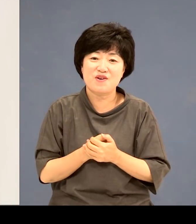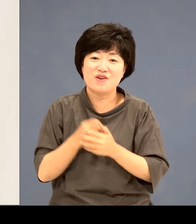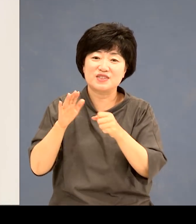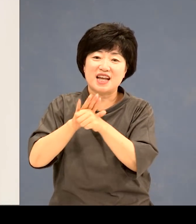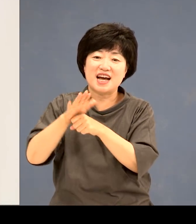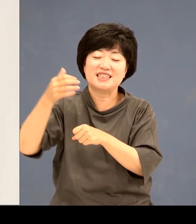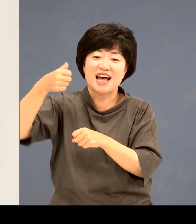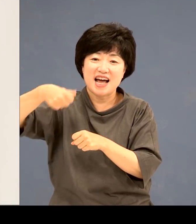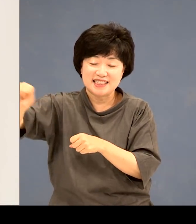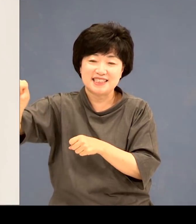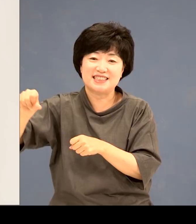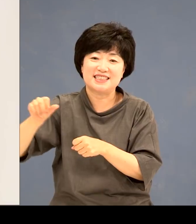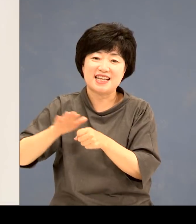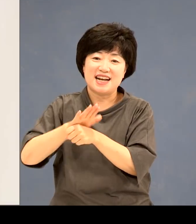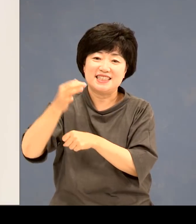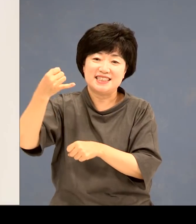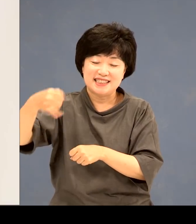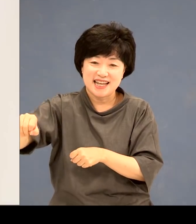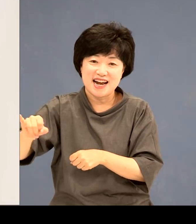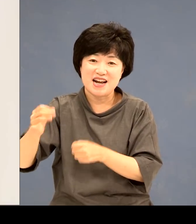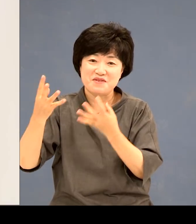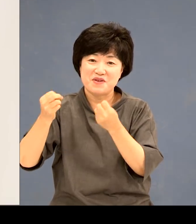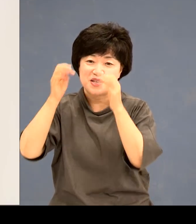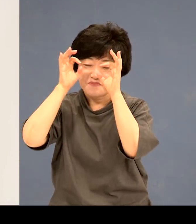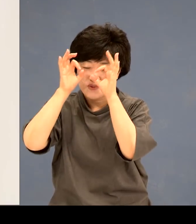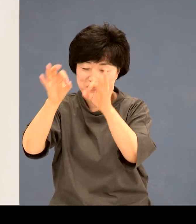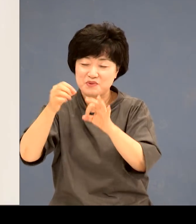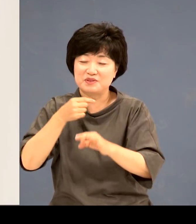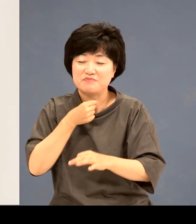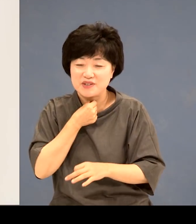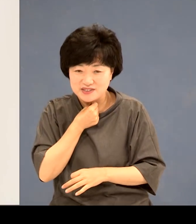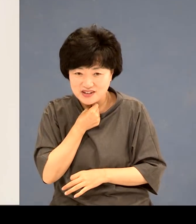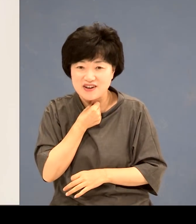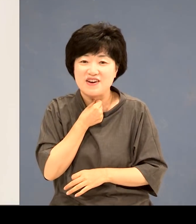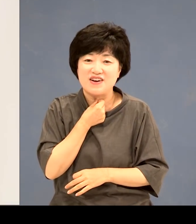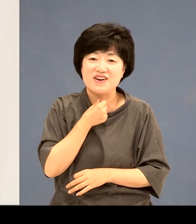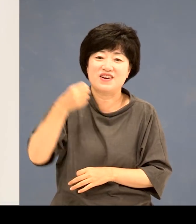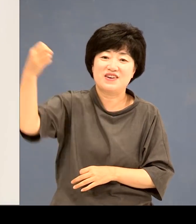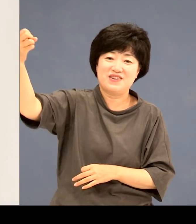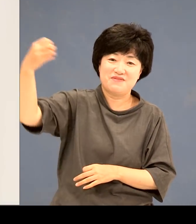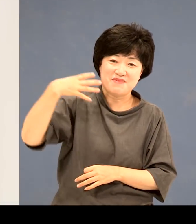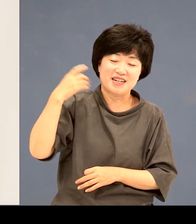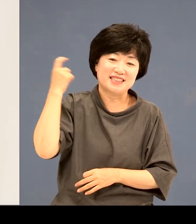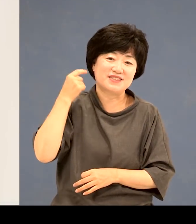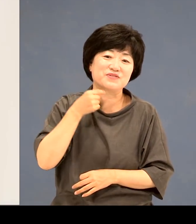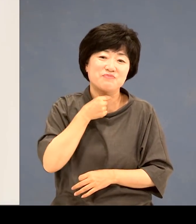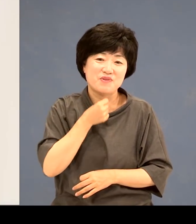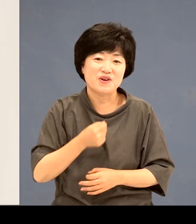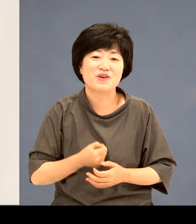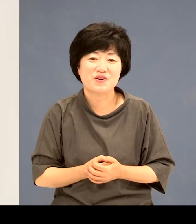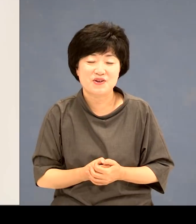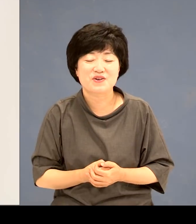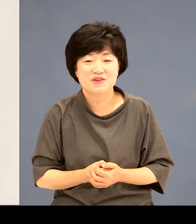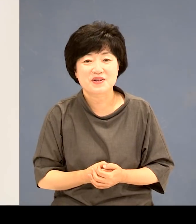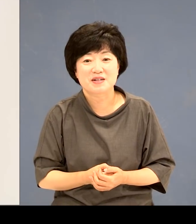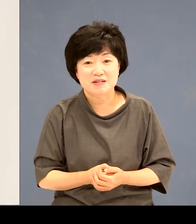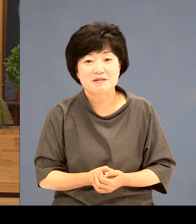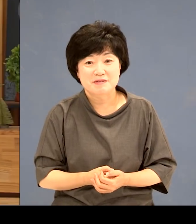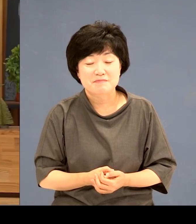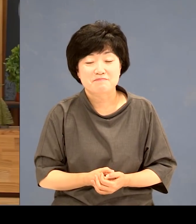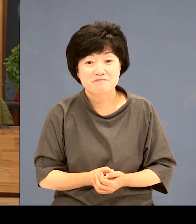많이 울고 싶어요. 그러니까 그냥 사랑하는 아들, 사랑하는 딸 많이 보고 싶었어. 이제 그 말씀을 좀 듣고